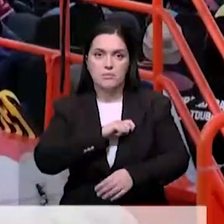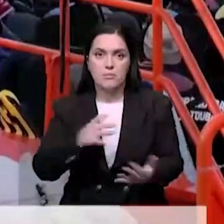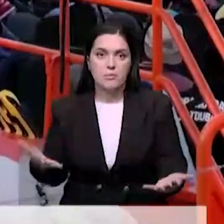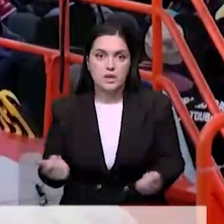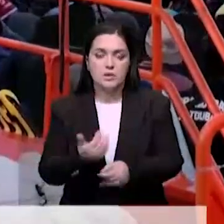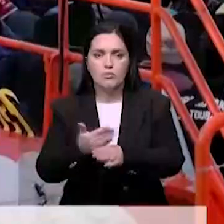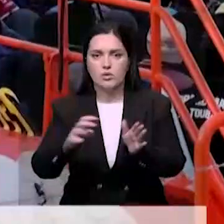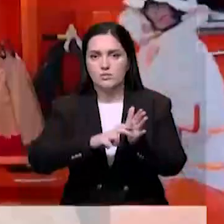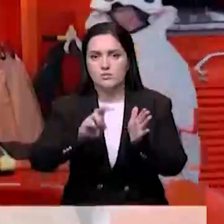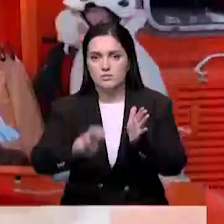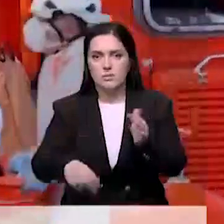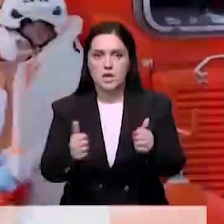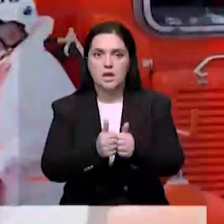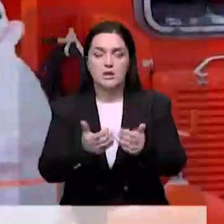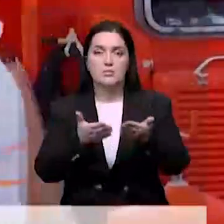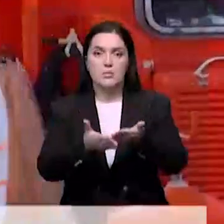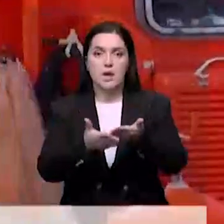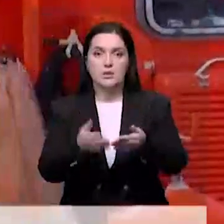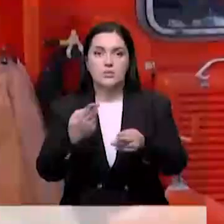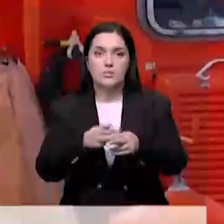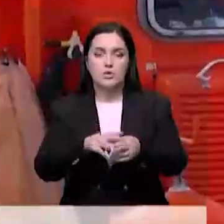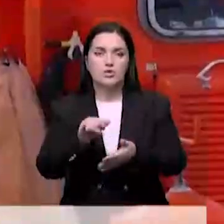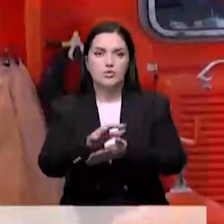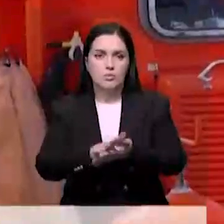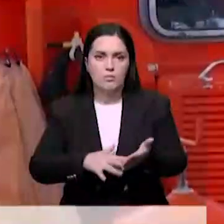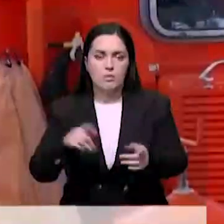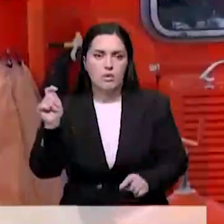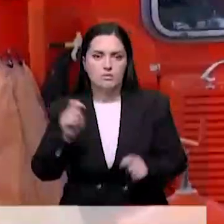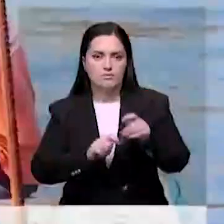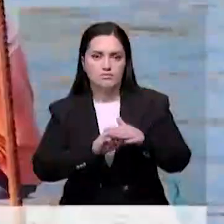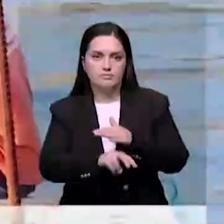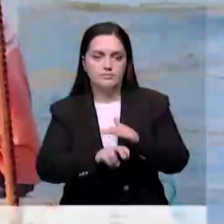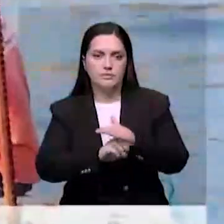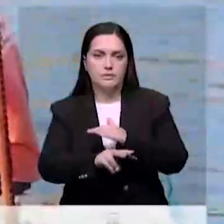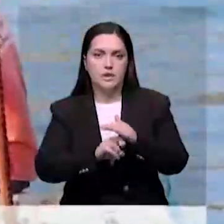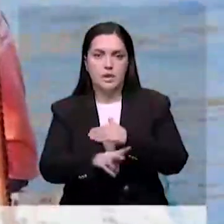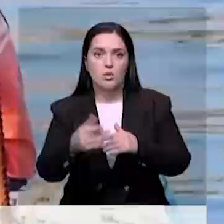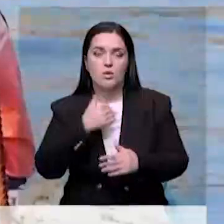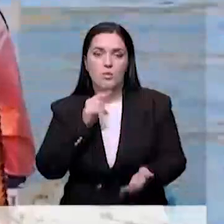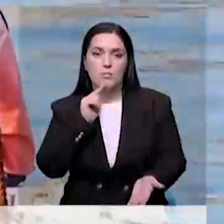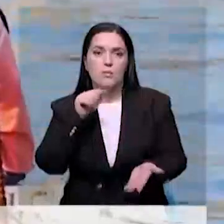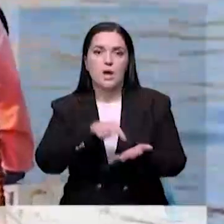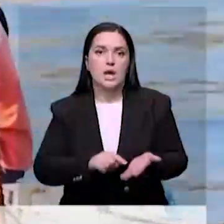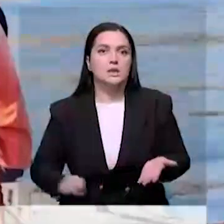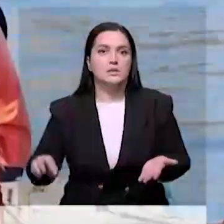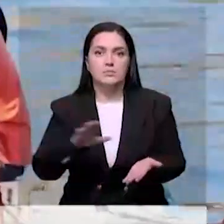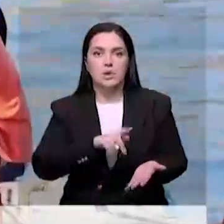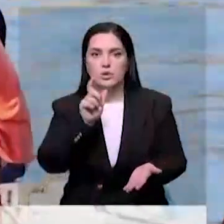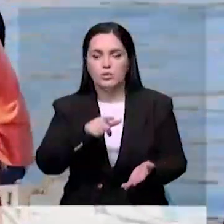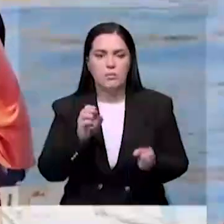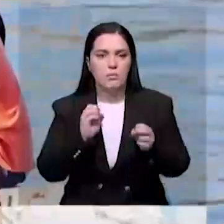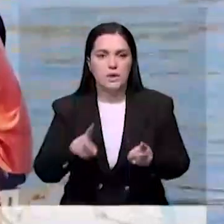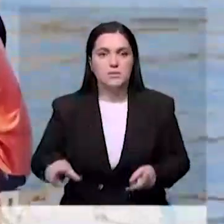нелегалов высадили в ближайшем порту. Отмечу, в страну продолжают прибывать нелегальные мигранты. Пытаясь попасть в Европу, люди